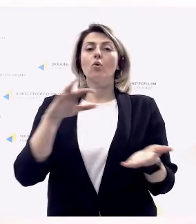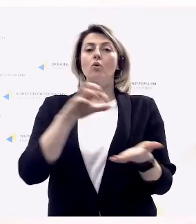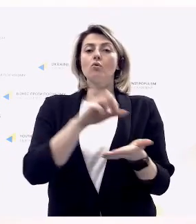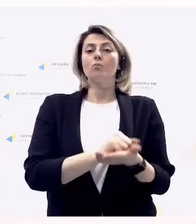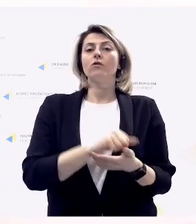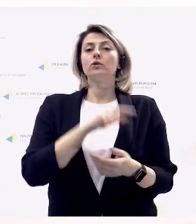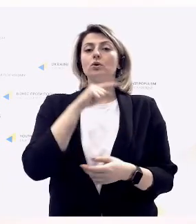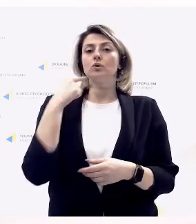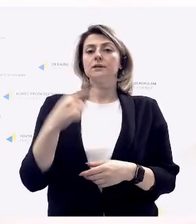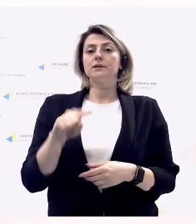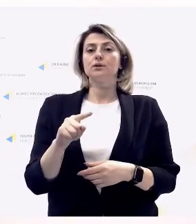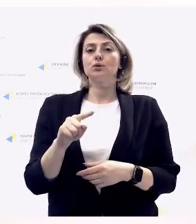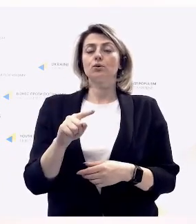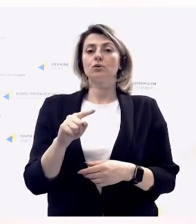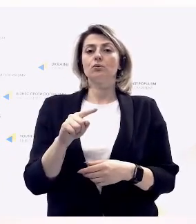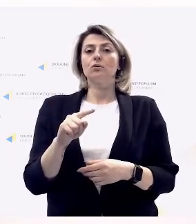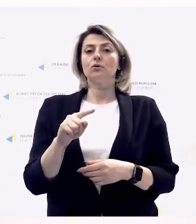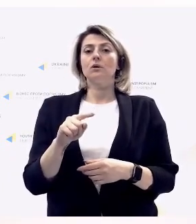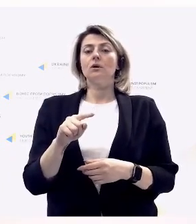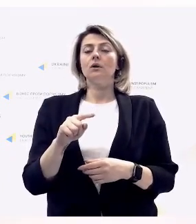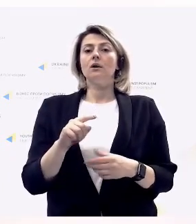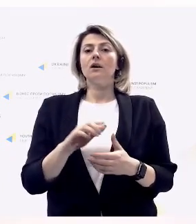Російською Федерацією.